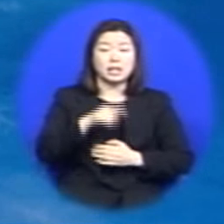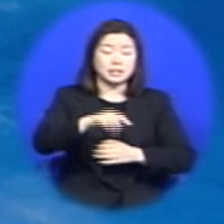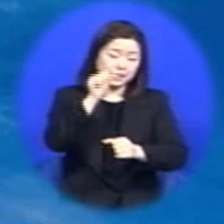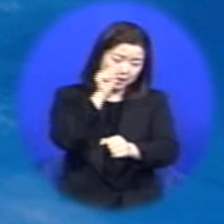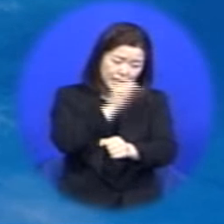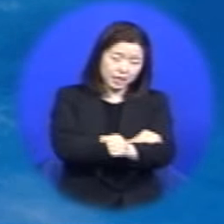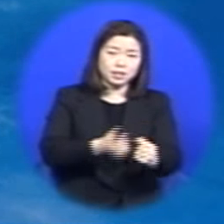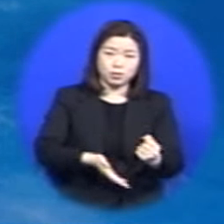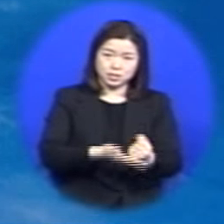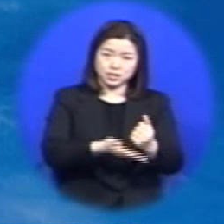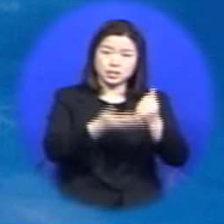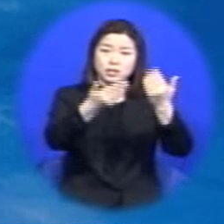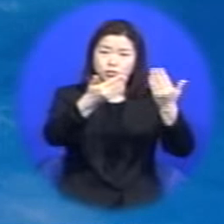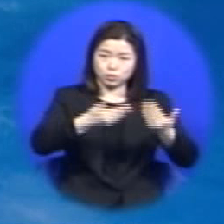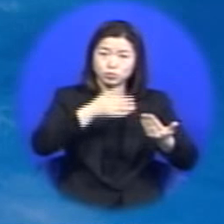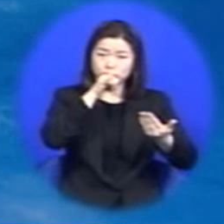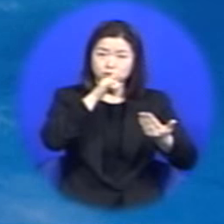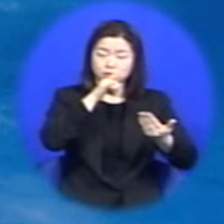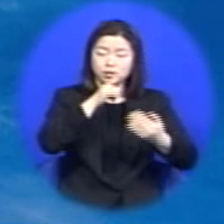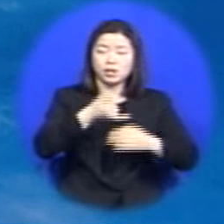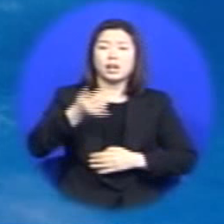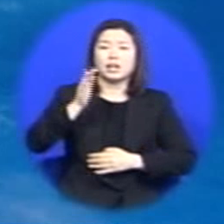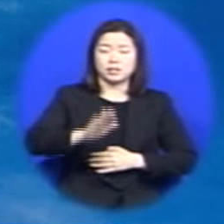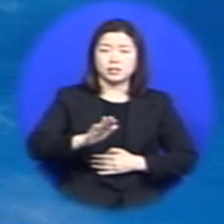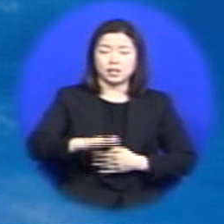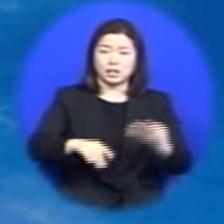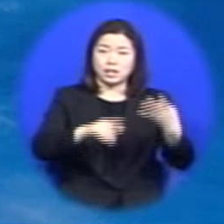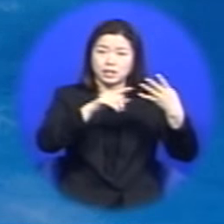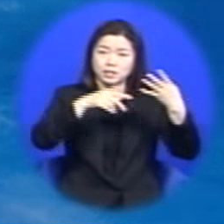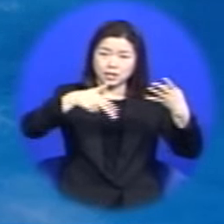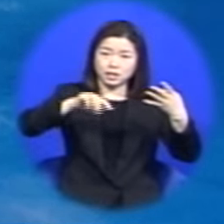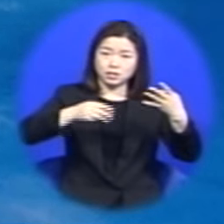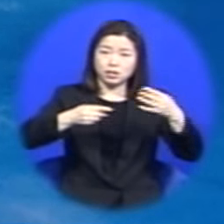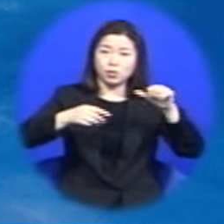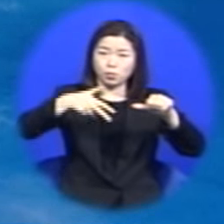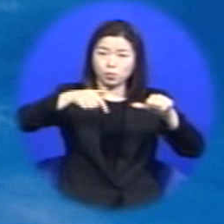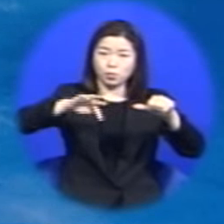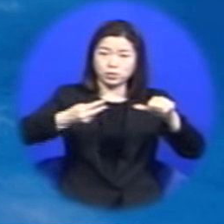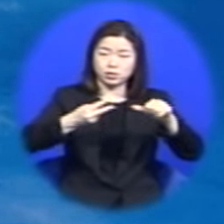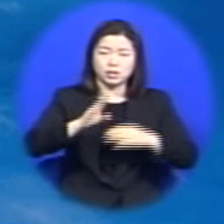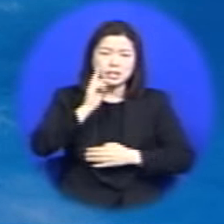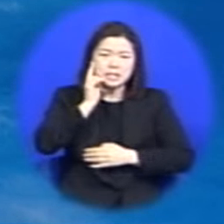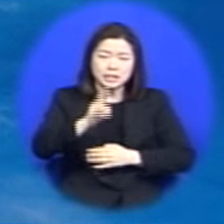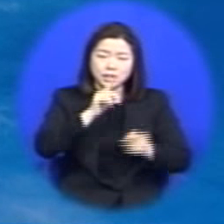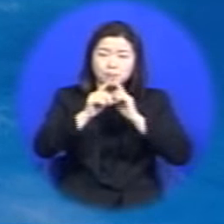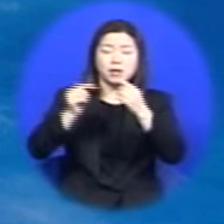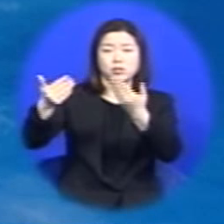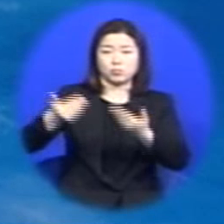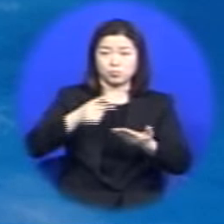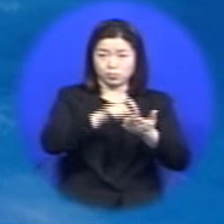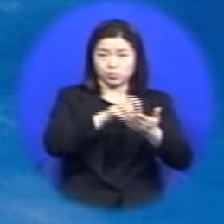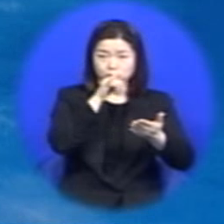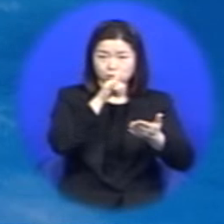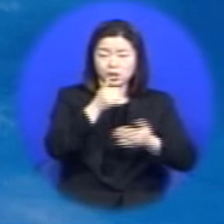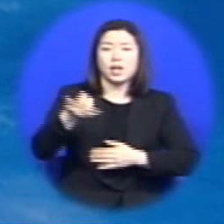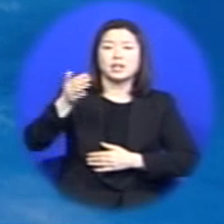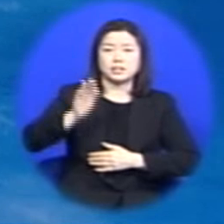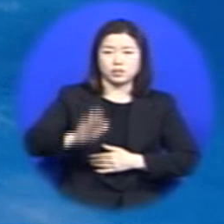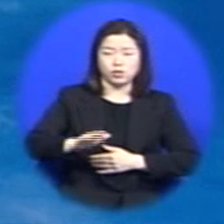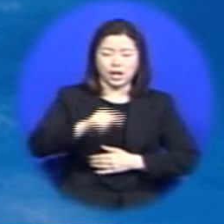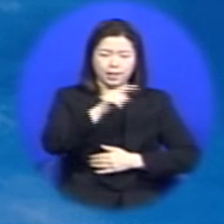잘했다고 칭찬하셨어요. 그런데 4절, 5절에 아주 심각한 말씀을 하셨습니다. 그러나